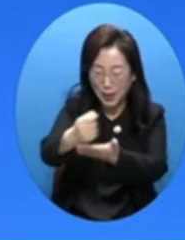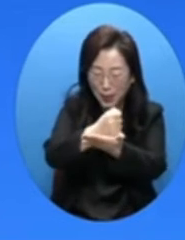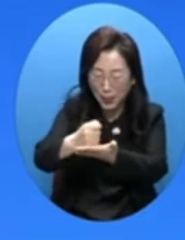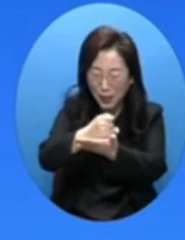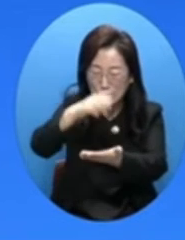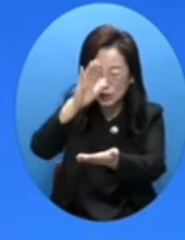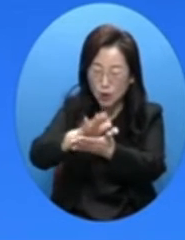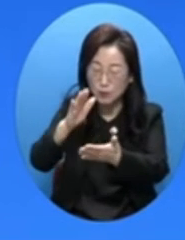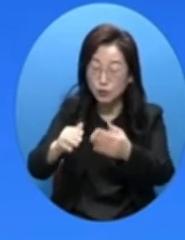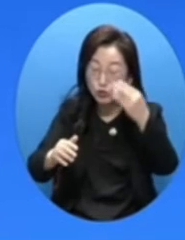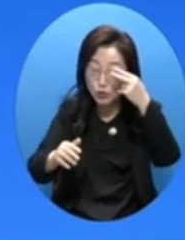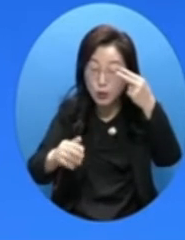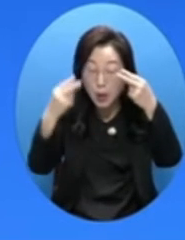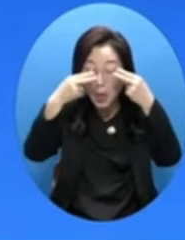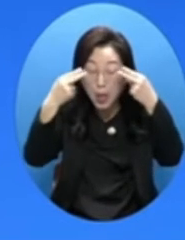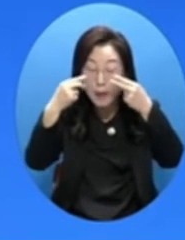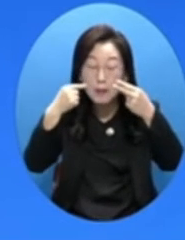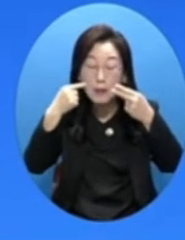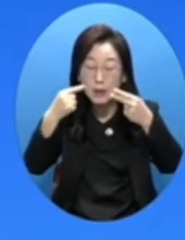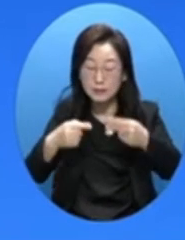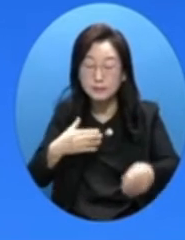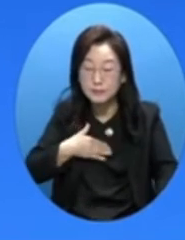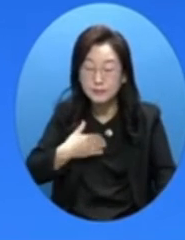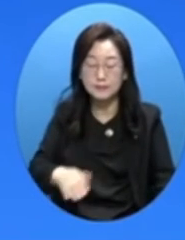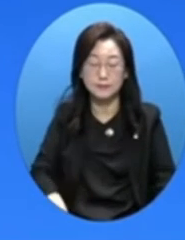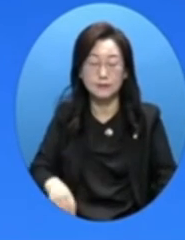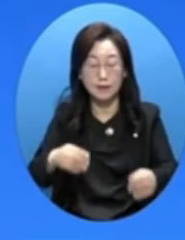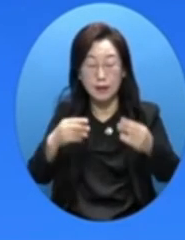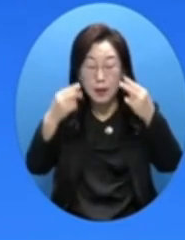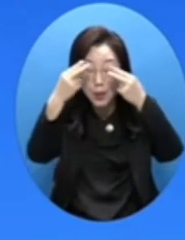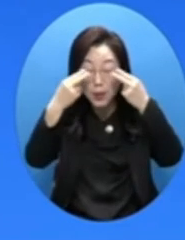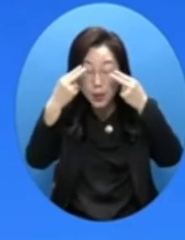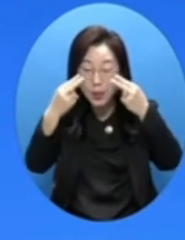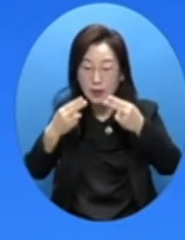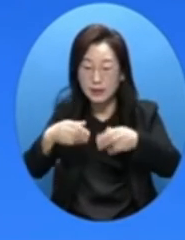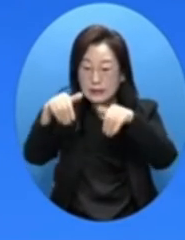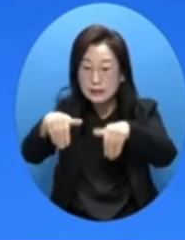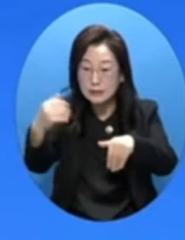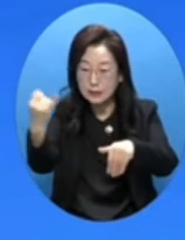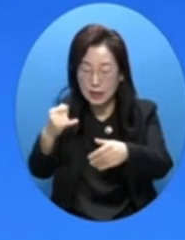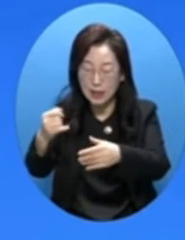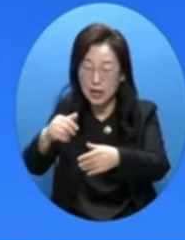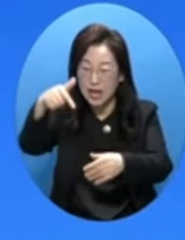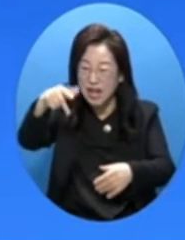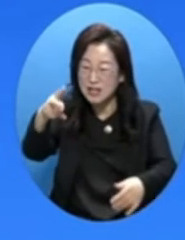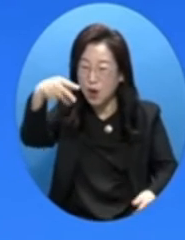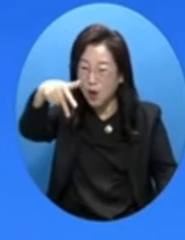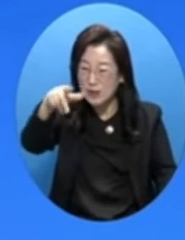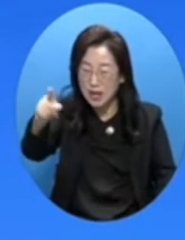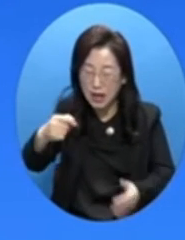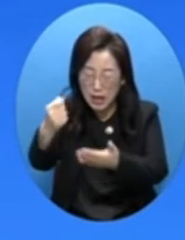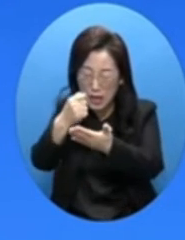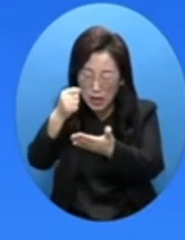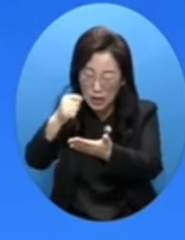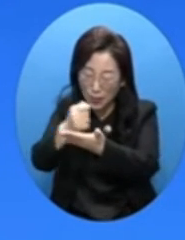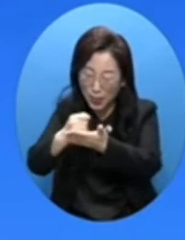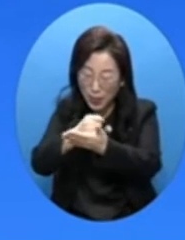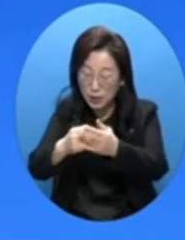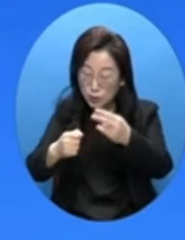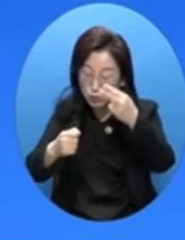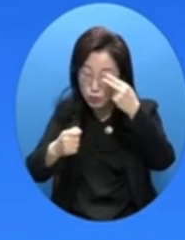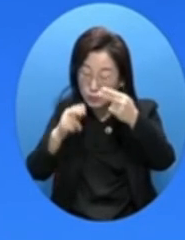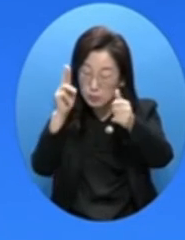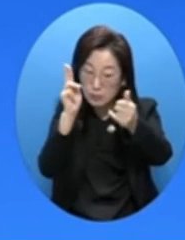발라주라고. 그래서 그 민간 여보를 가르치니까 가정부가 겨자를 갈아갖고 눈에 발라주니까 그걸 눈이 멀어버렸습니다.